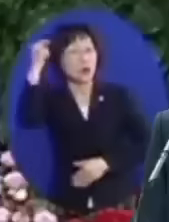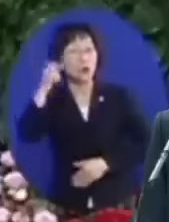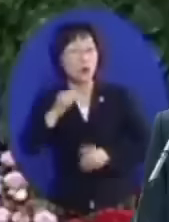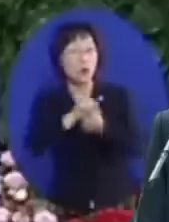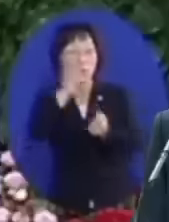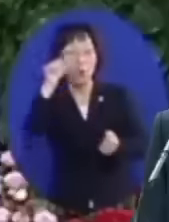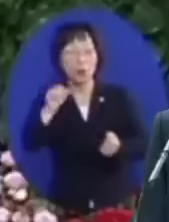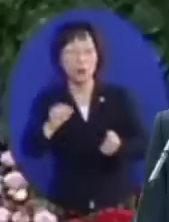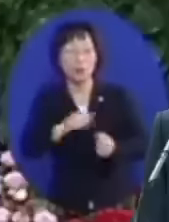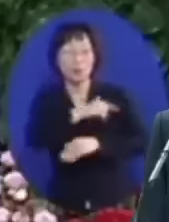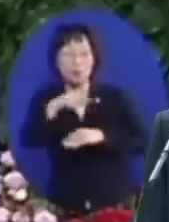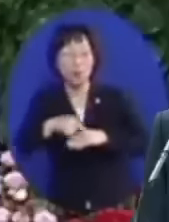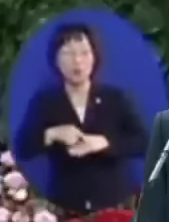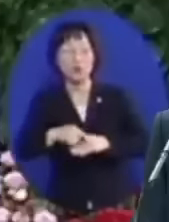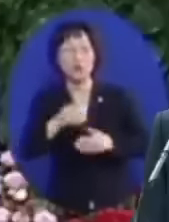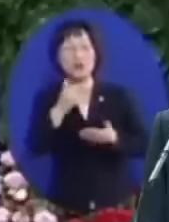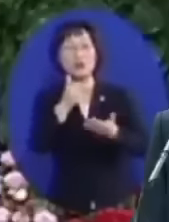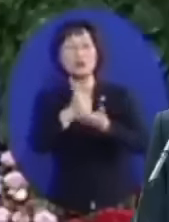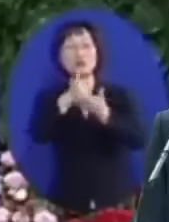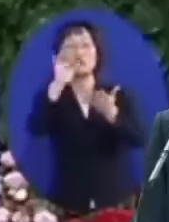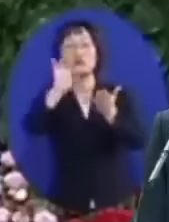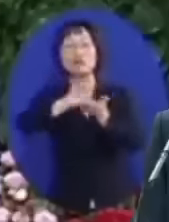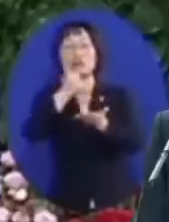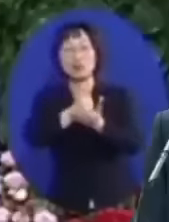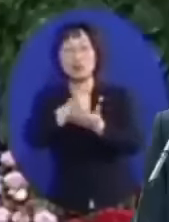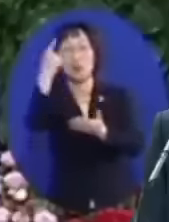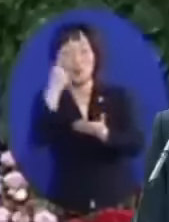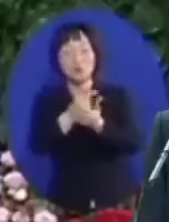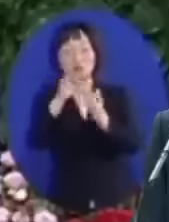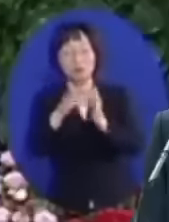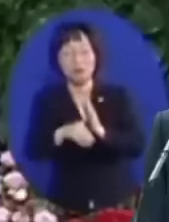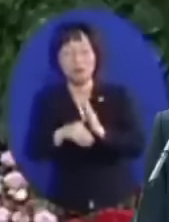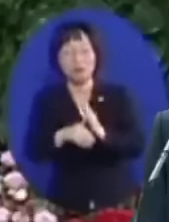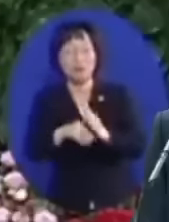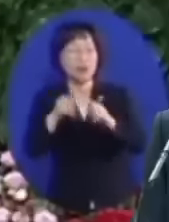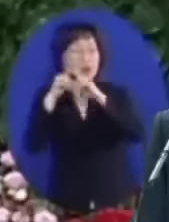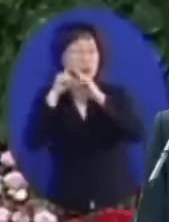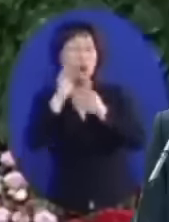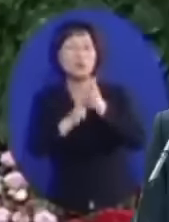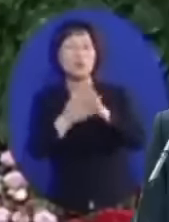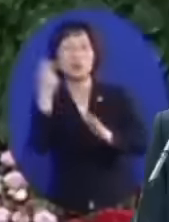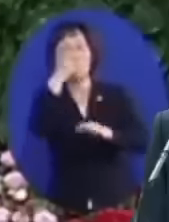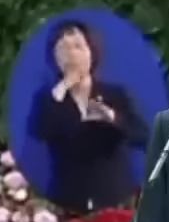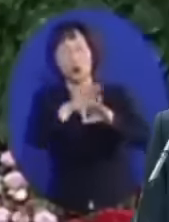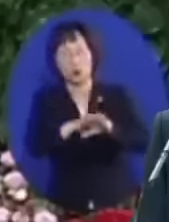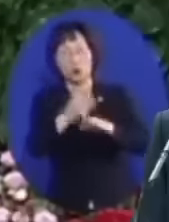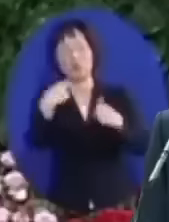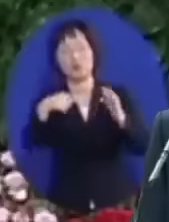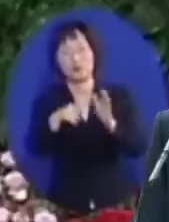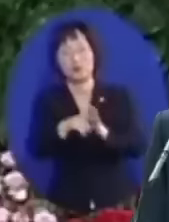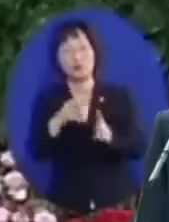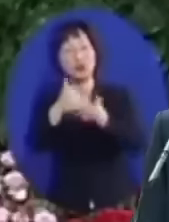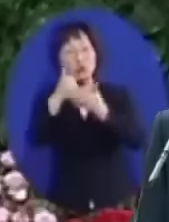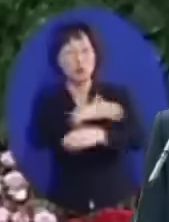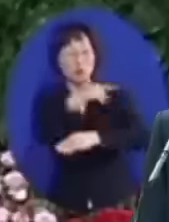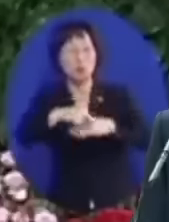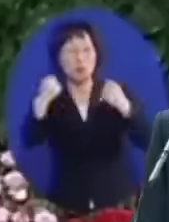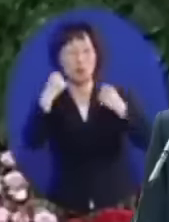예수 그리스도께서 강림하실 때 그분께 보존되기를 원하노라. 주님은 우리 전인 구원을 얻어 건강하기를 원하기